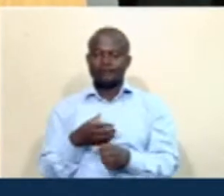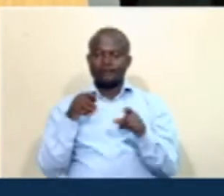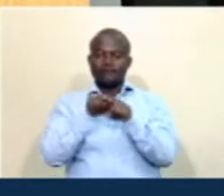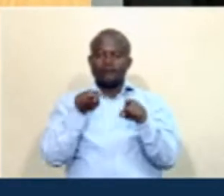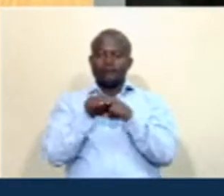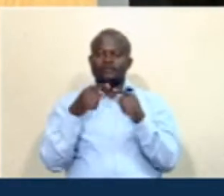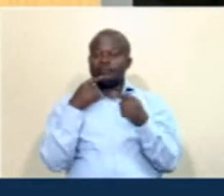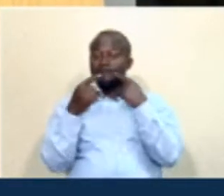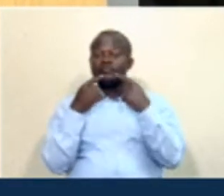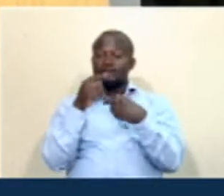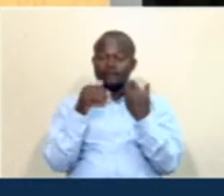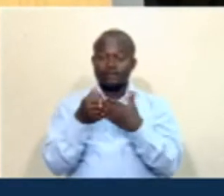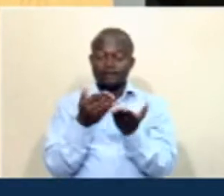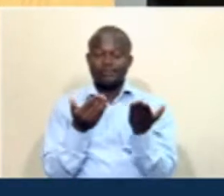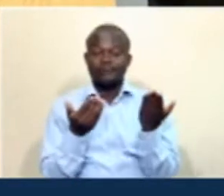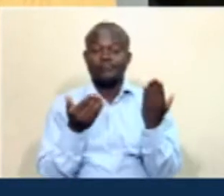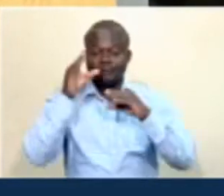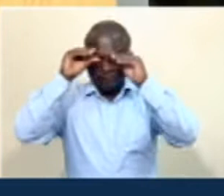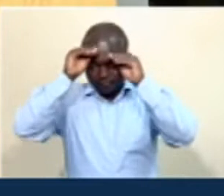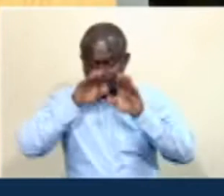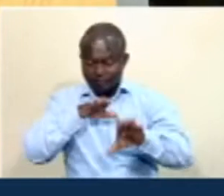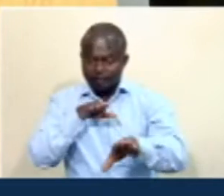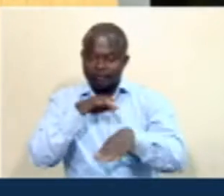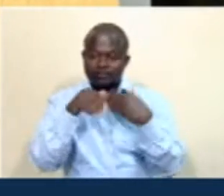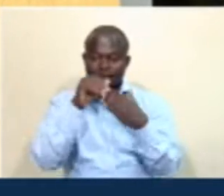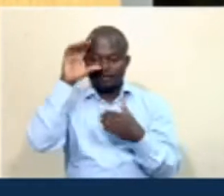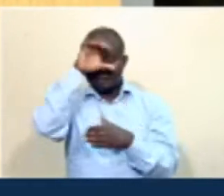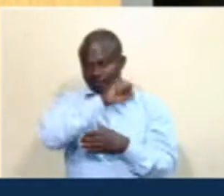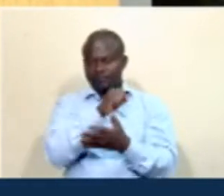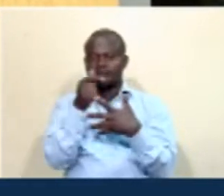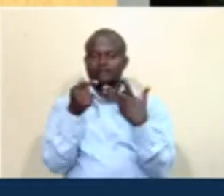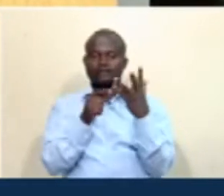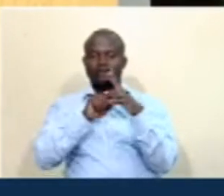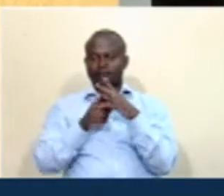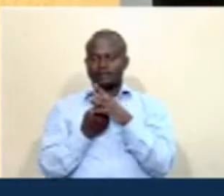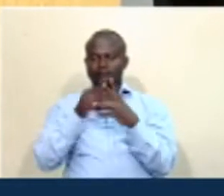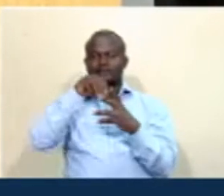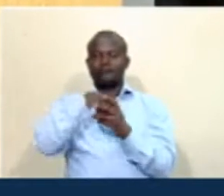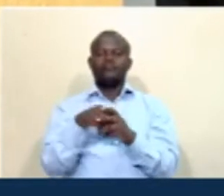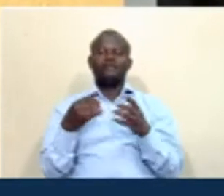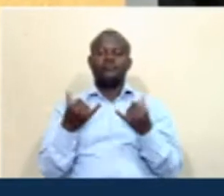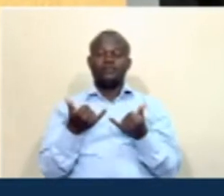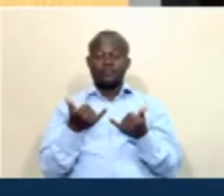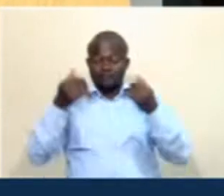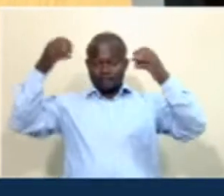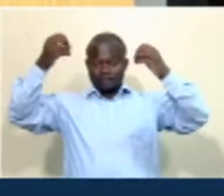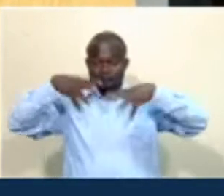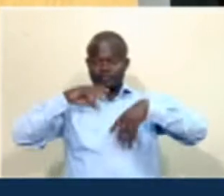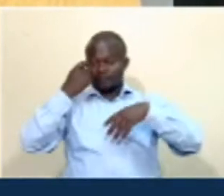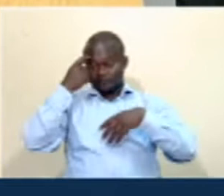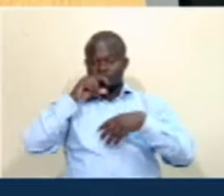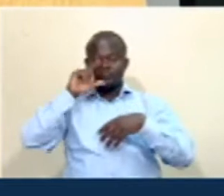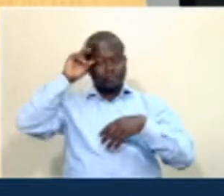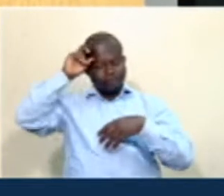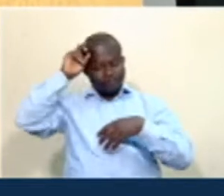babivuze wanabibonye, hari igihe abantu bashobora kwiga ubudozi bakabura ibyarahani kugira ngo babitangire. Ikigaragara rero ni uko leta ntabwo yatekereje kwigisha